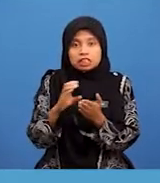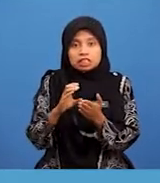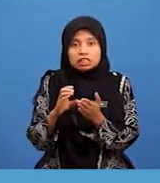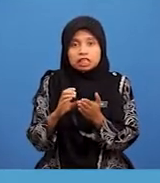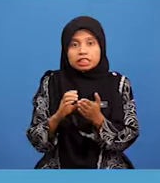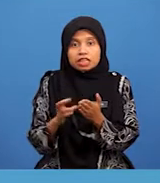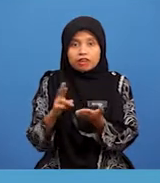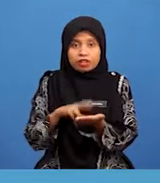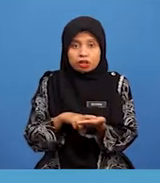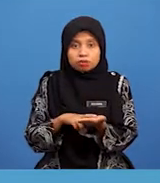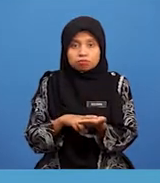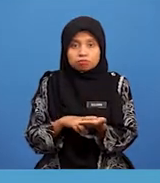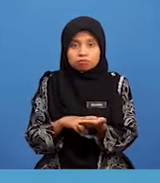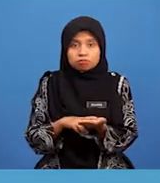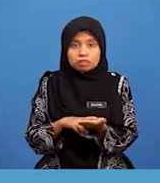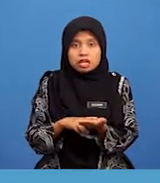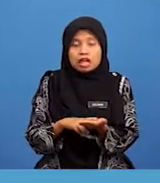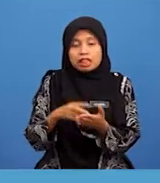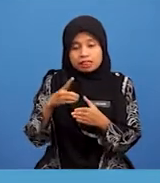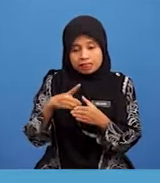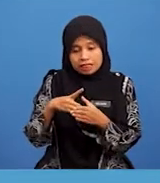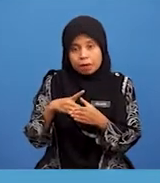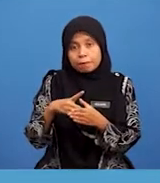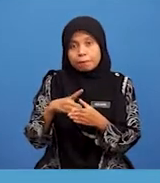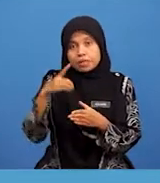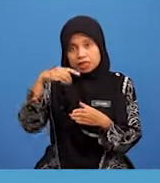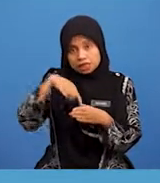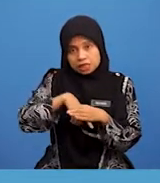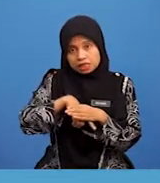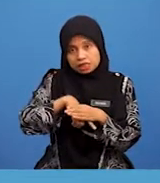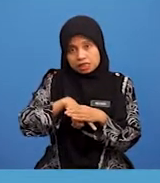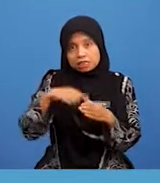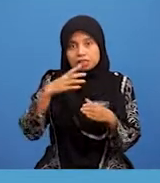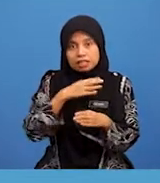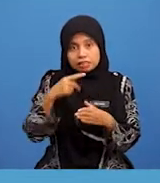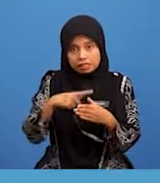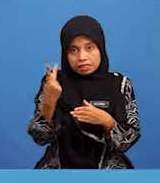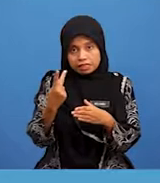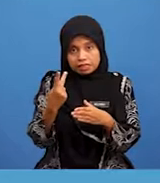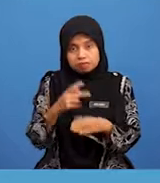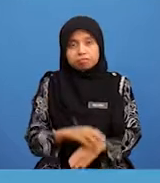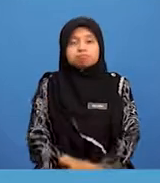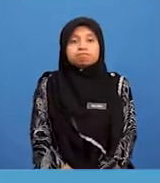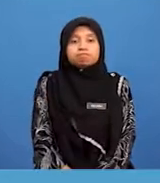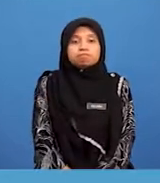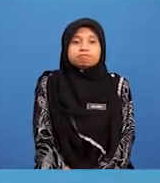di dalam jurnal adalah debit akaun realisasi dan kredit akaun bank.